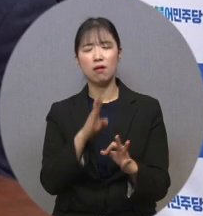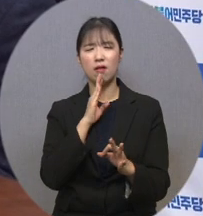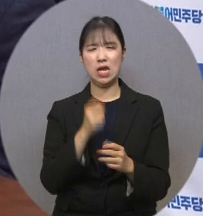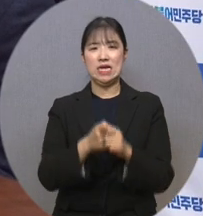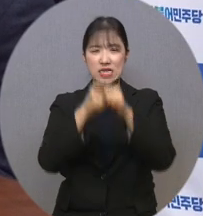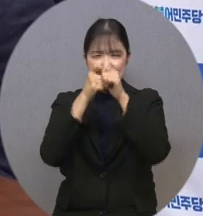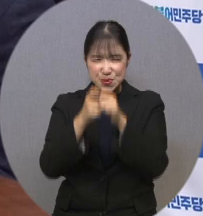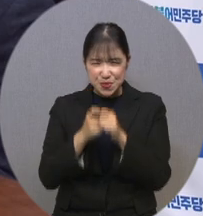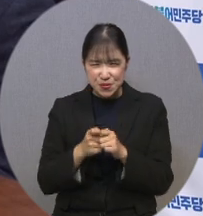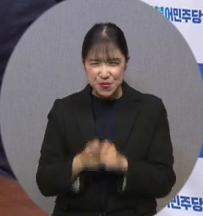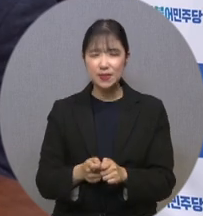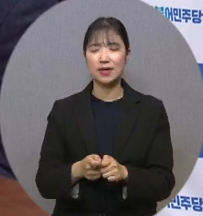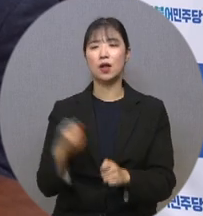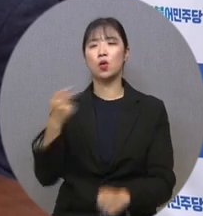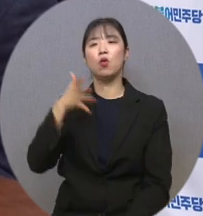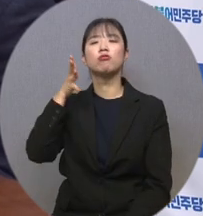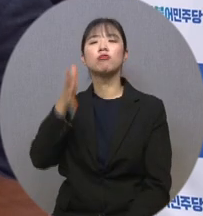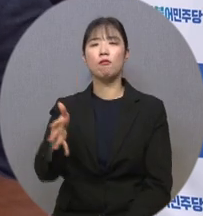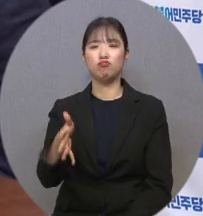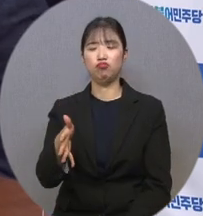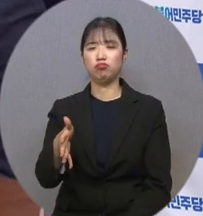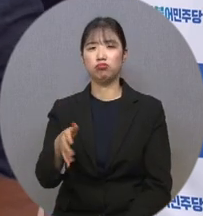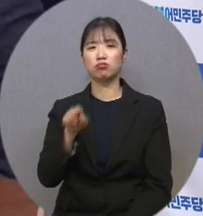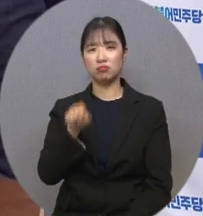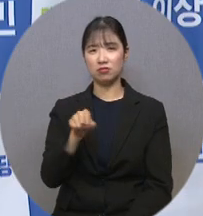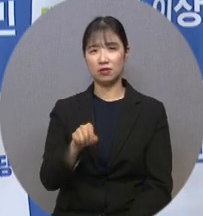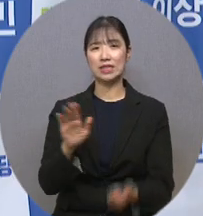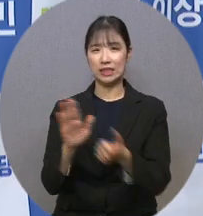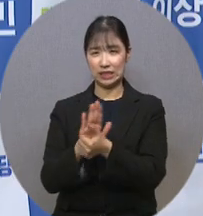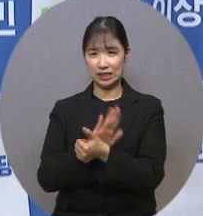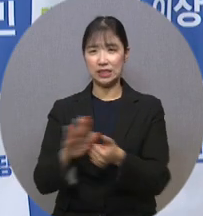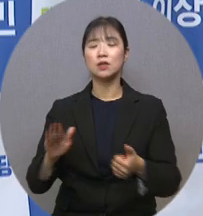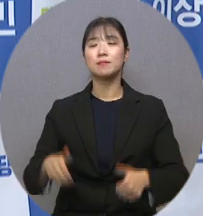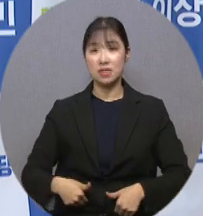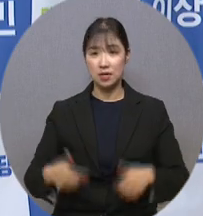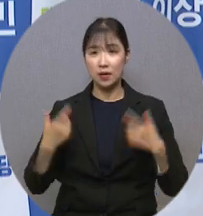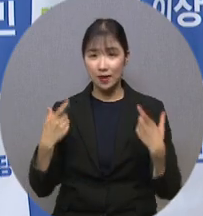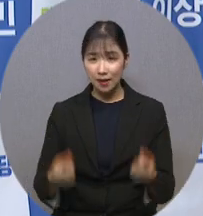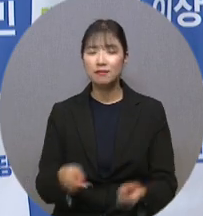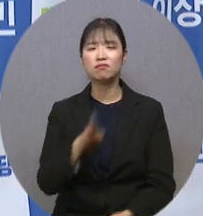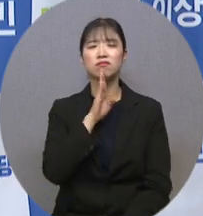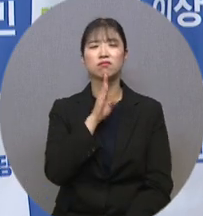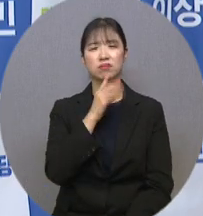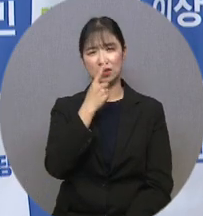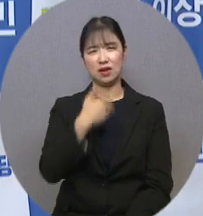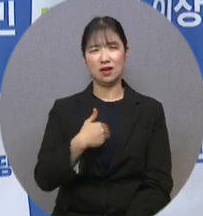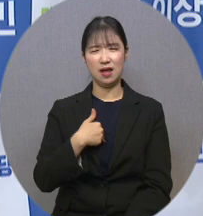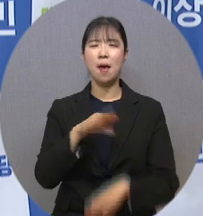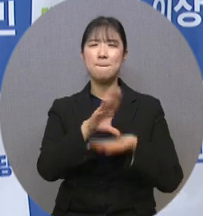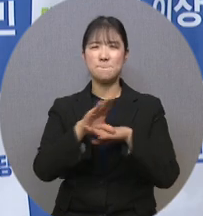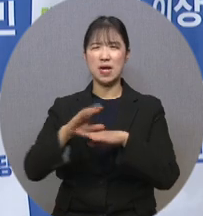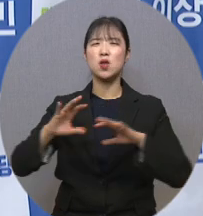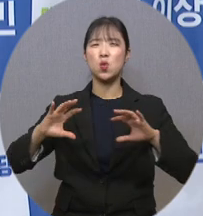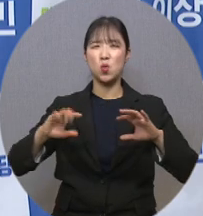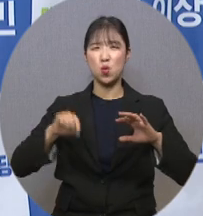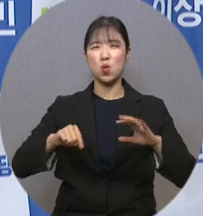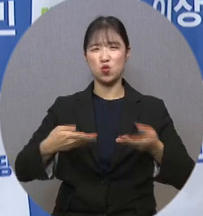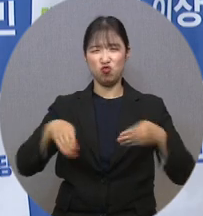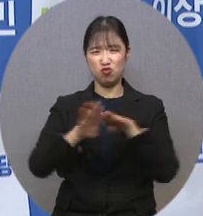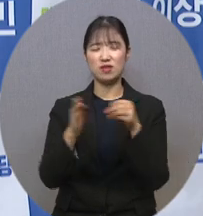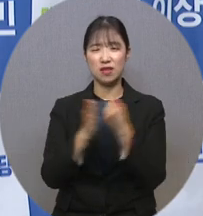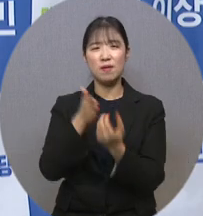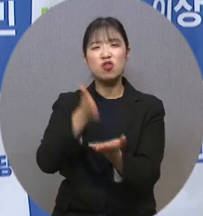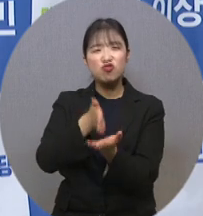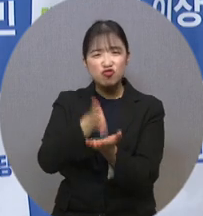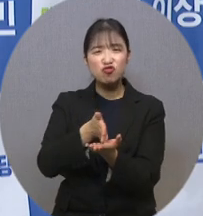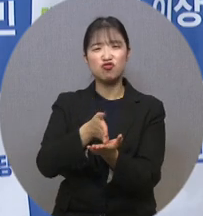그리고 전문적인 이런 이야기가 참 인상 깊게 남는 것 같고요. 저희도 사실 그 저희가 방송국이다 보니 뉴스 취재를 하거나